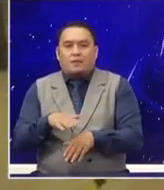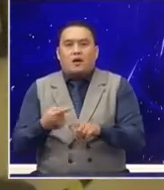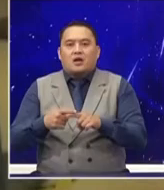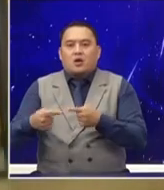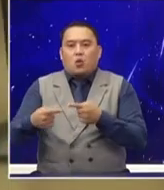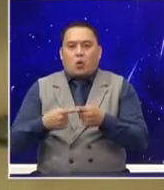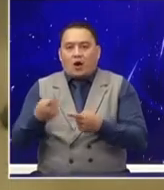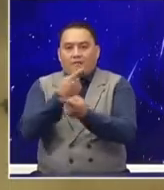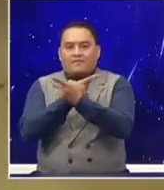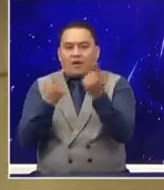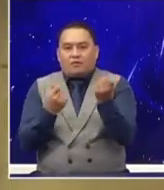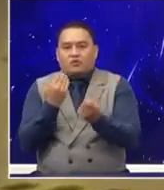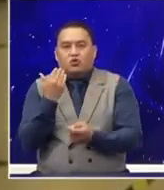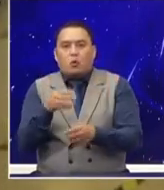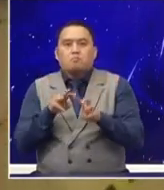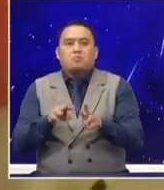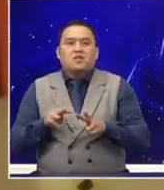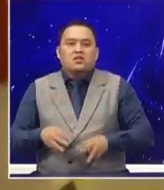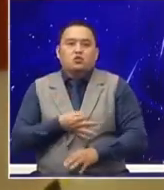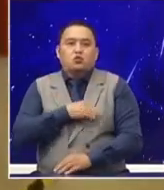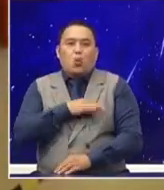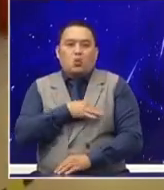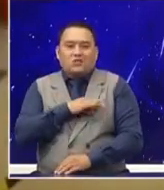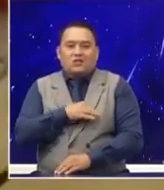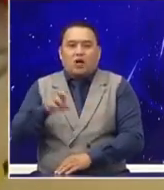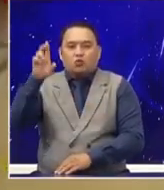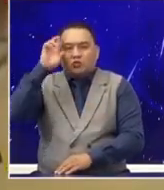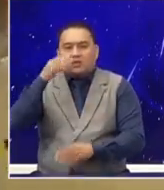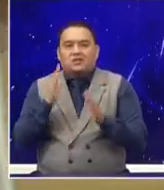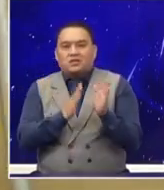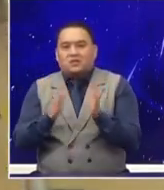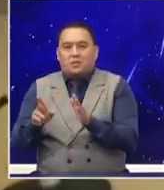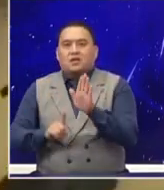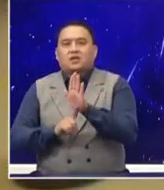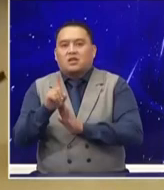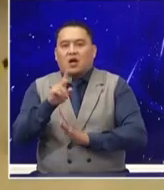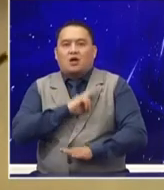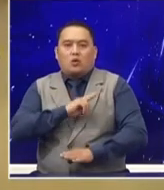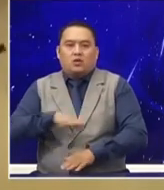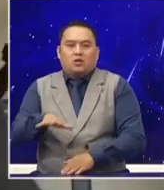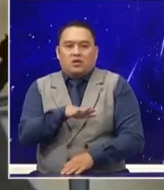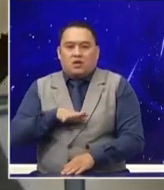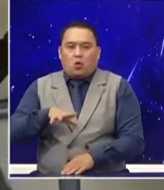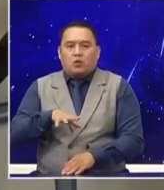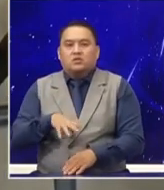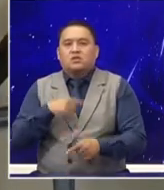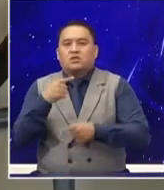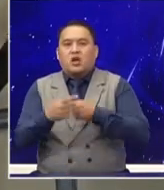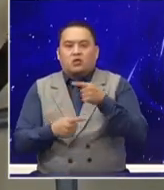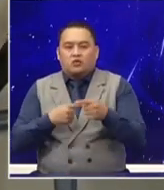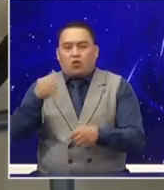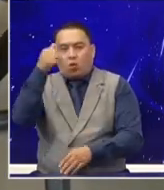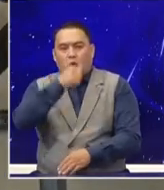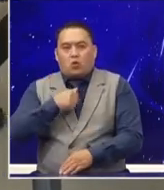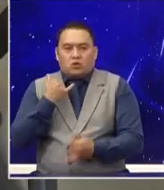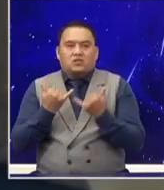расстояние оповещает ее об этом. По словам министра юстиции страны, система начнет полностью действовать на территории страны к концу текущего года.